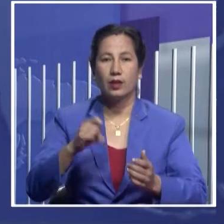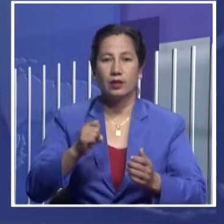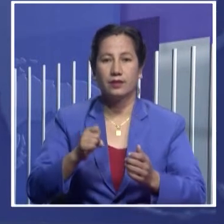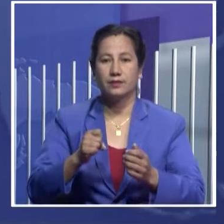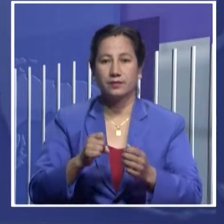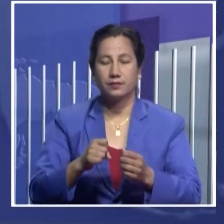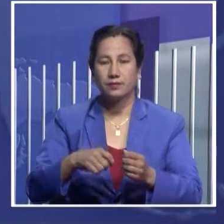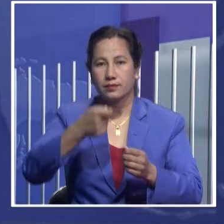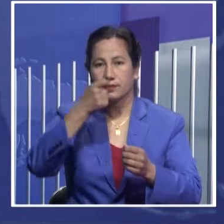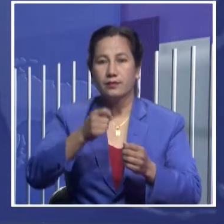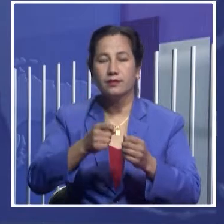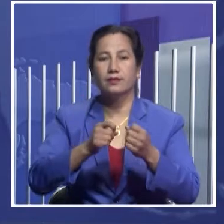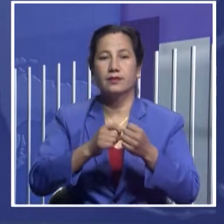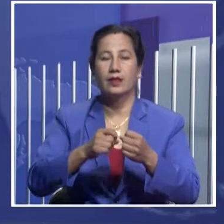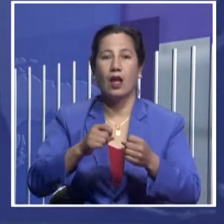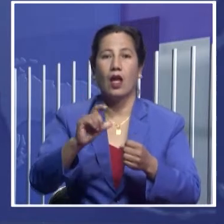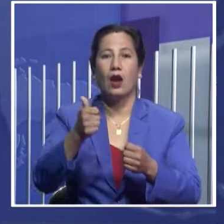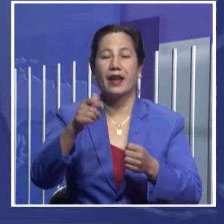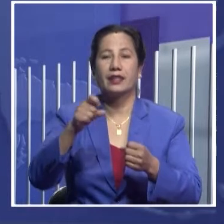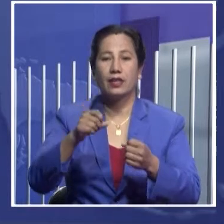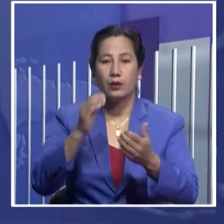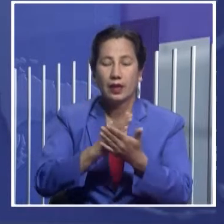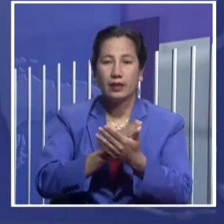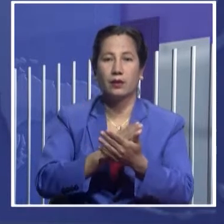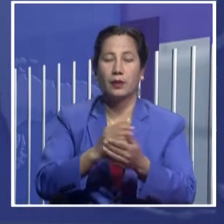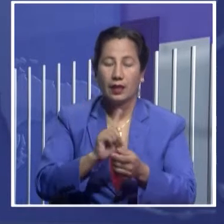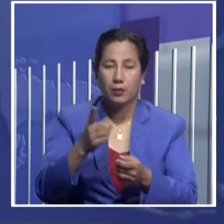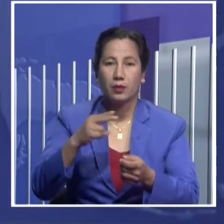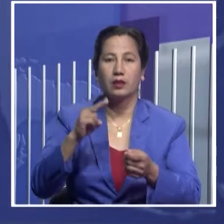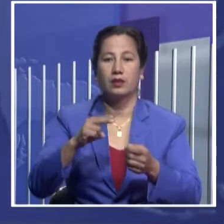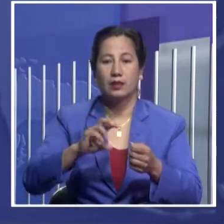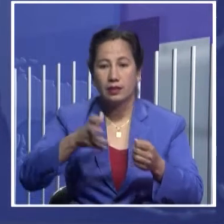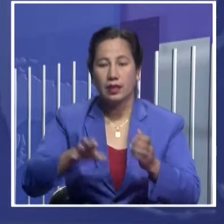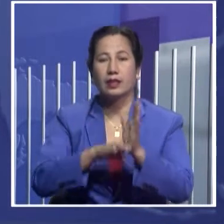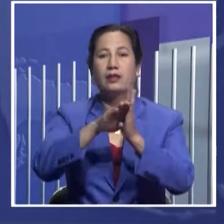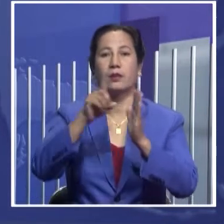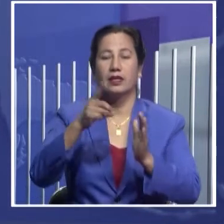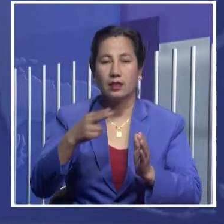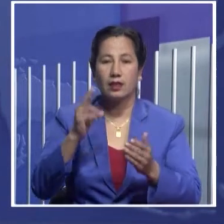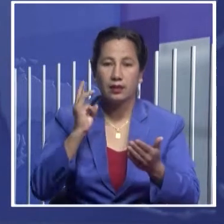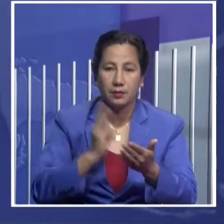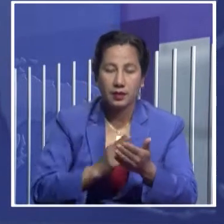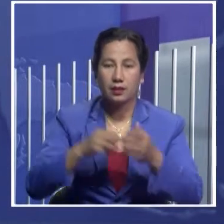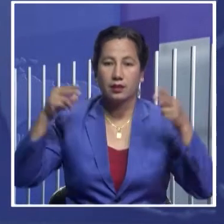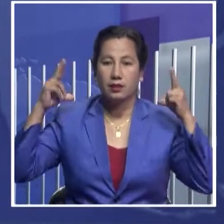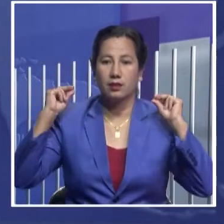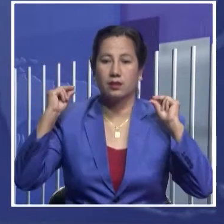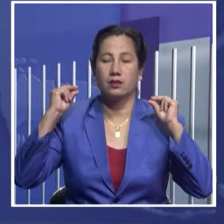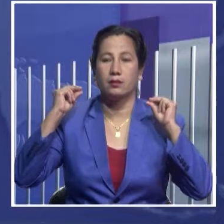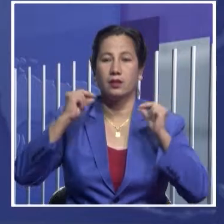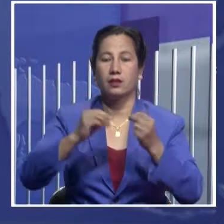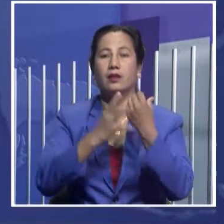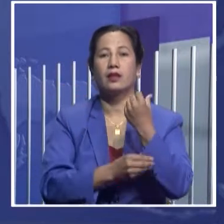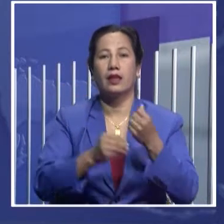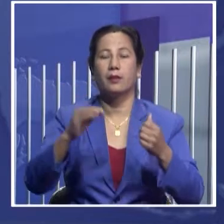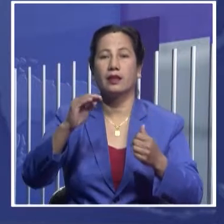ग्रामीण अल्ट्रासाउन्ड कार्यक्रम निकै लाभदायक बनेको थियो, तर प्रत्येक स्थानीय तहमा एकजना मात्रै नर्सलाई ग्रामीण अल्ट्रासाउन्ड तालिम